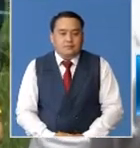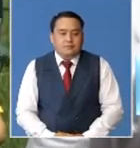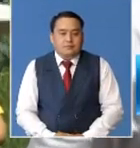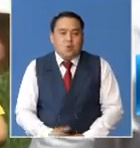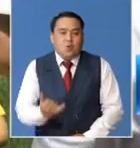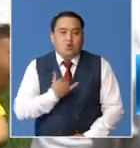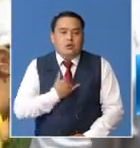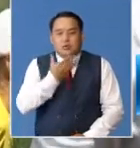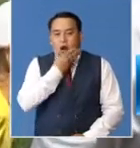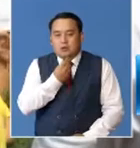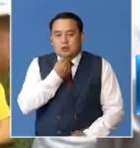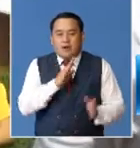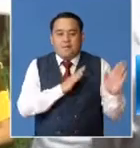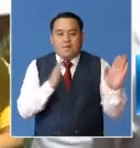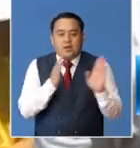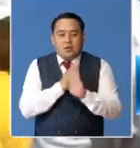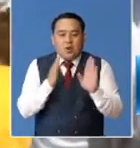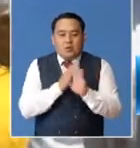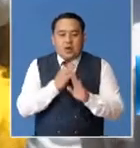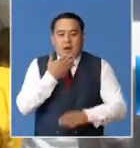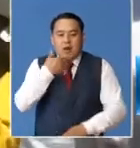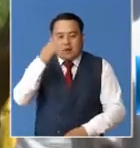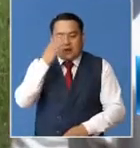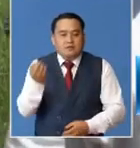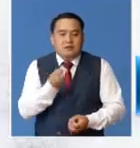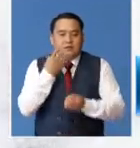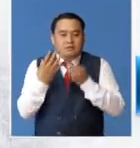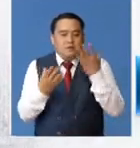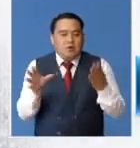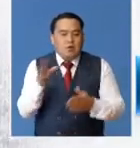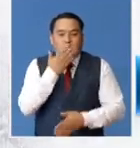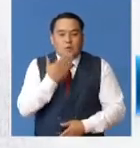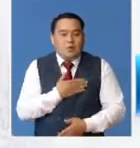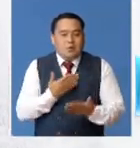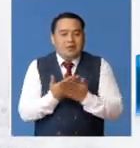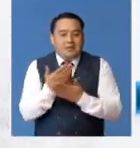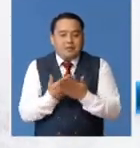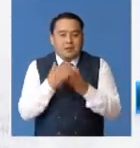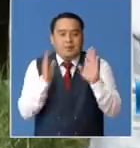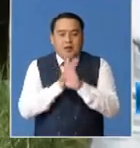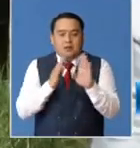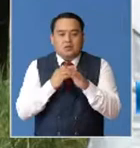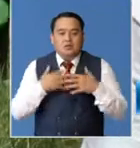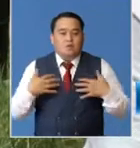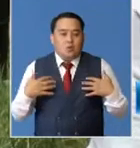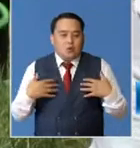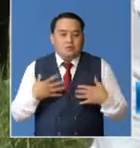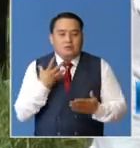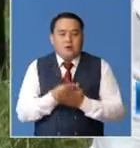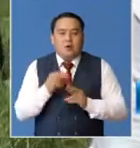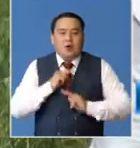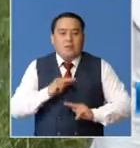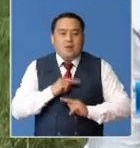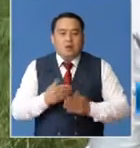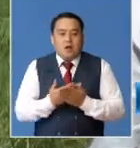У нас очень красивая природа, особенно летом. Все цветет. И я больше всего люблю рисовать именно природу и животных. Свою работу, в